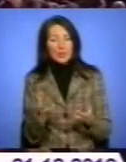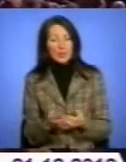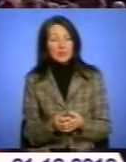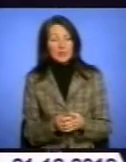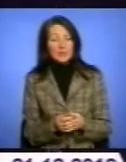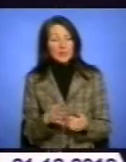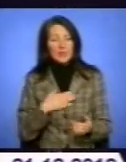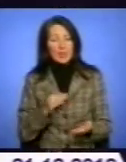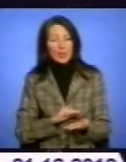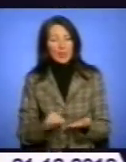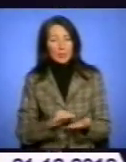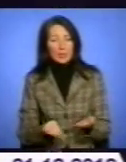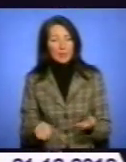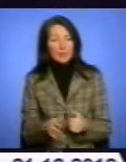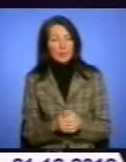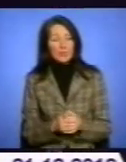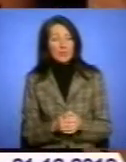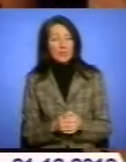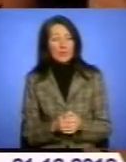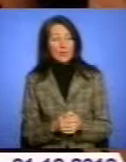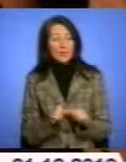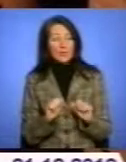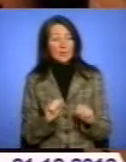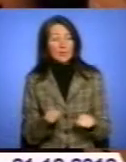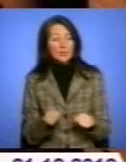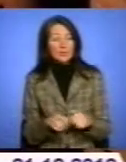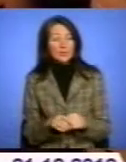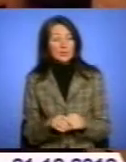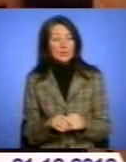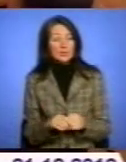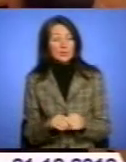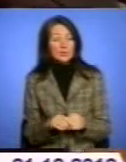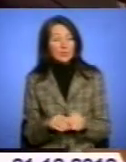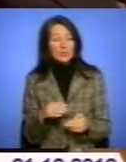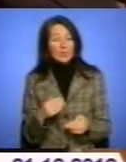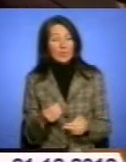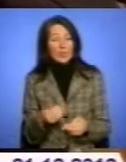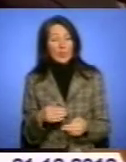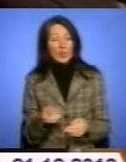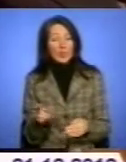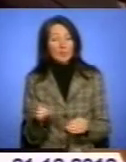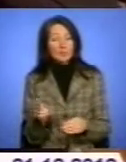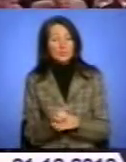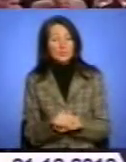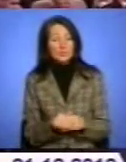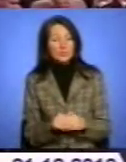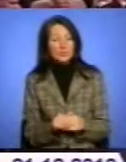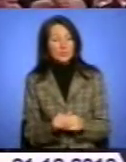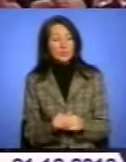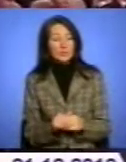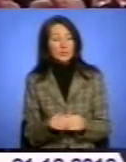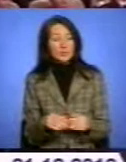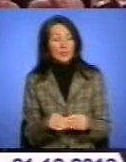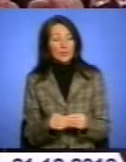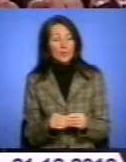зазначив, 2012 рік можна занести в актив у роботу міліціонерів. Вони вдало виконували обов'язки під час Євро-2012, пожеж на